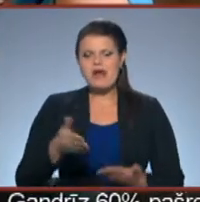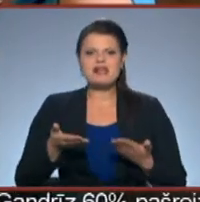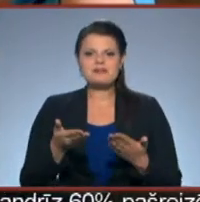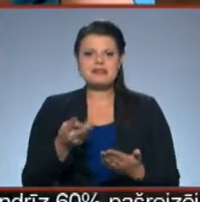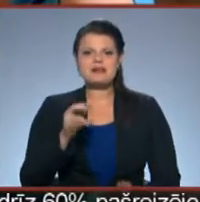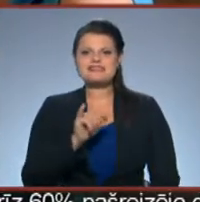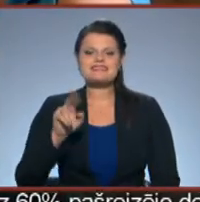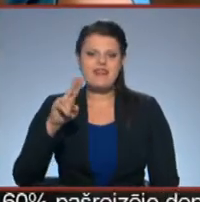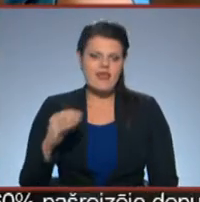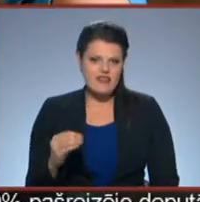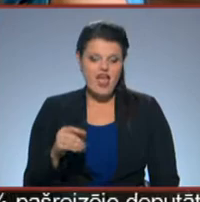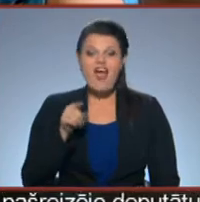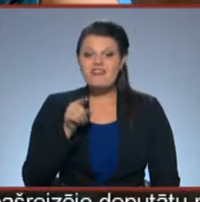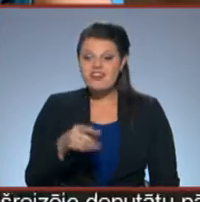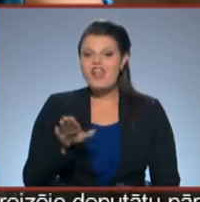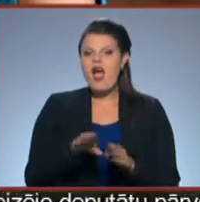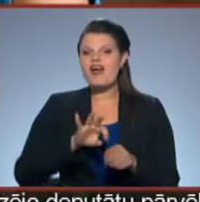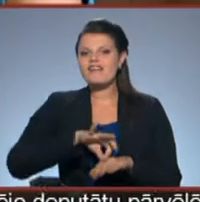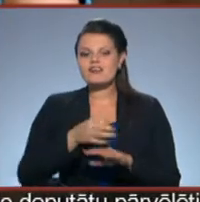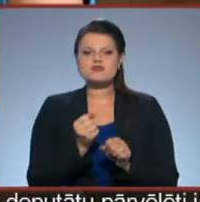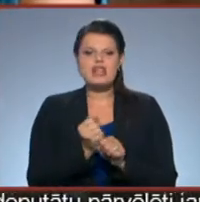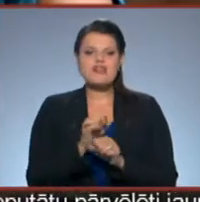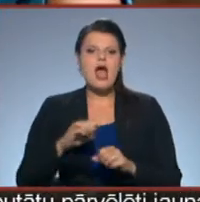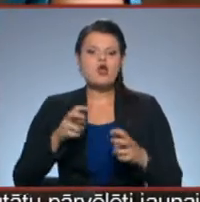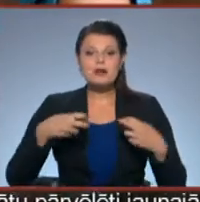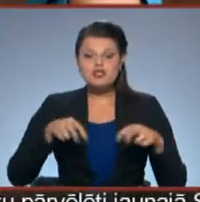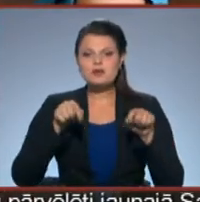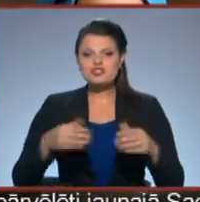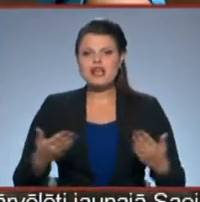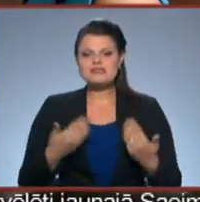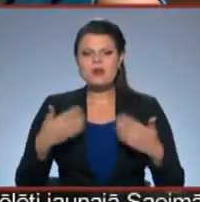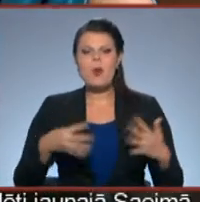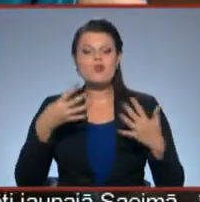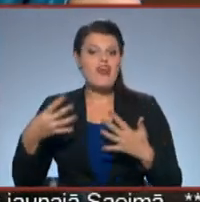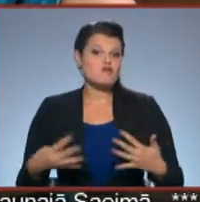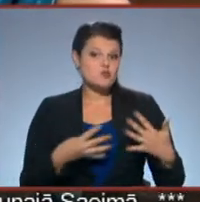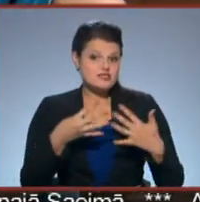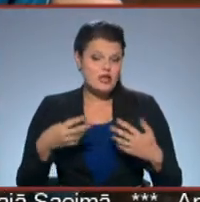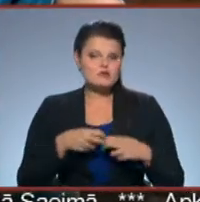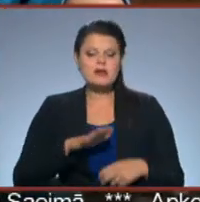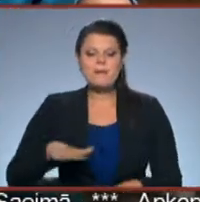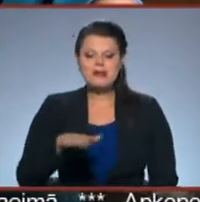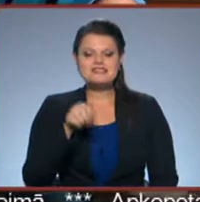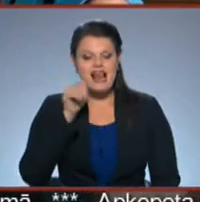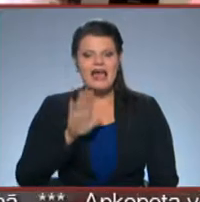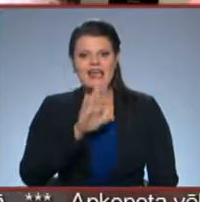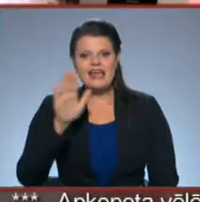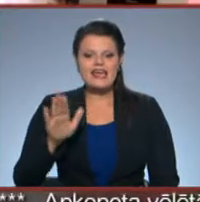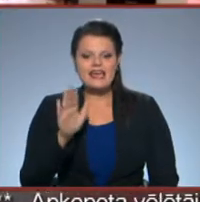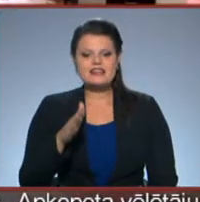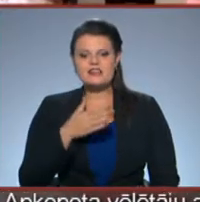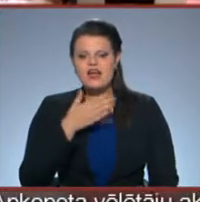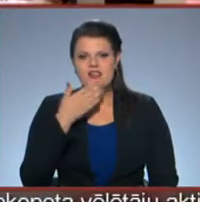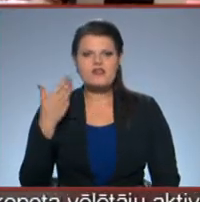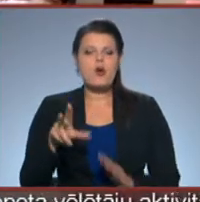Kristīna Goldmane. Viņa ar vīru strādā Eiropas komisijā un šeit dzīvo jau 9 gadus. Briselē viņa ikdienā netiek apbērta